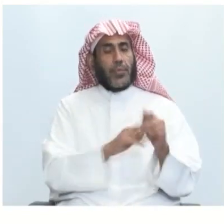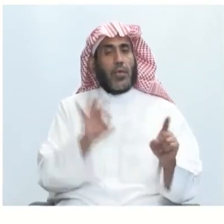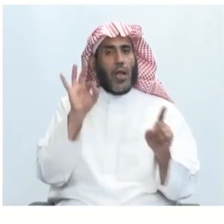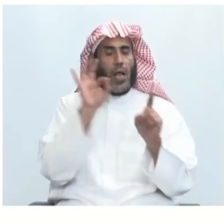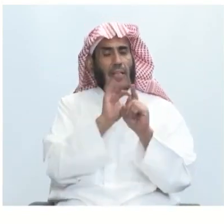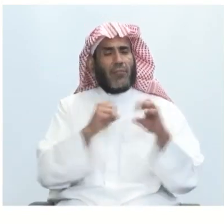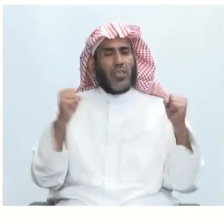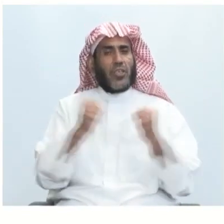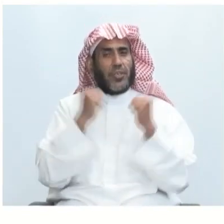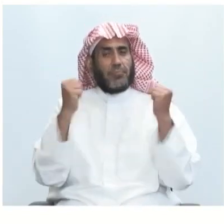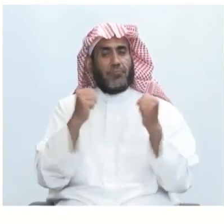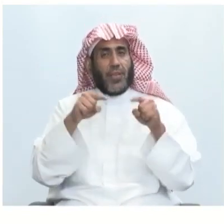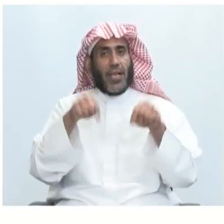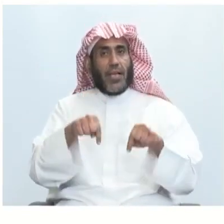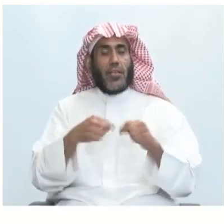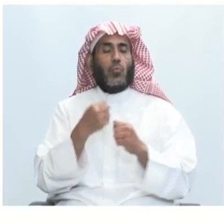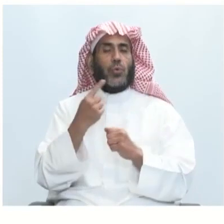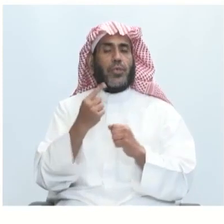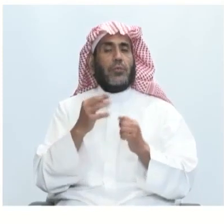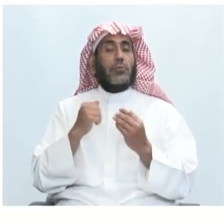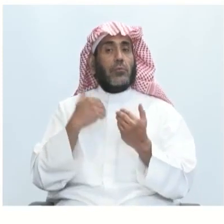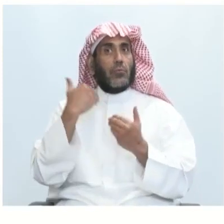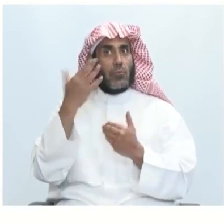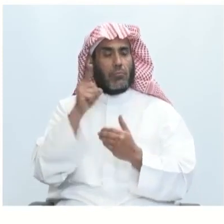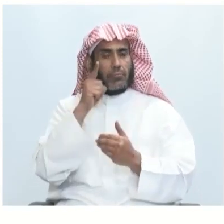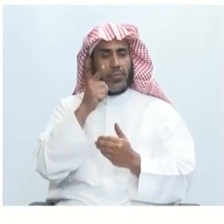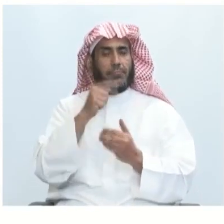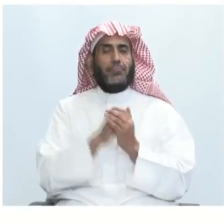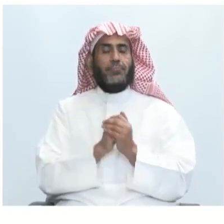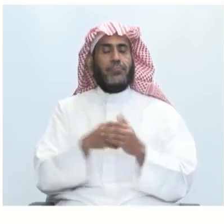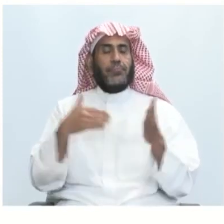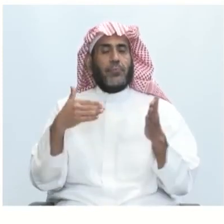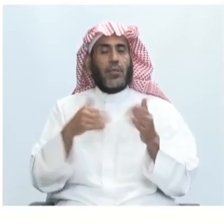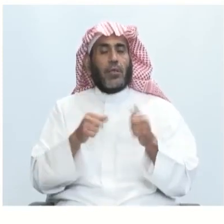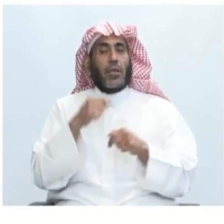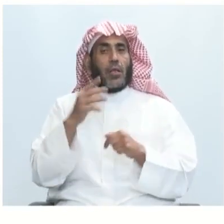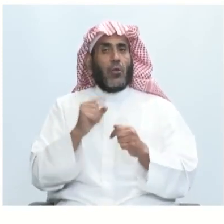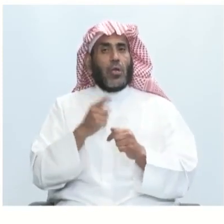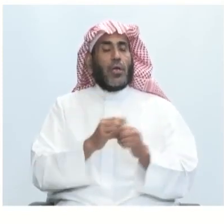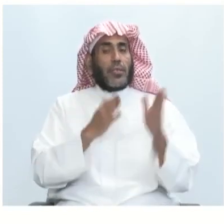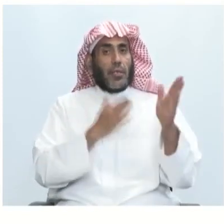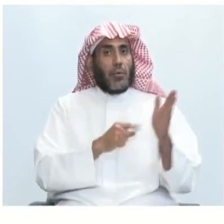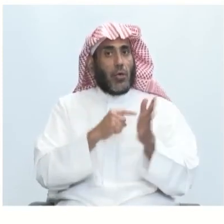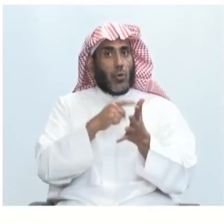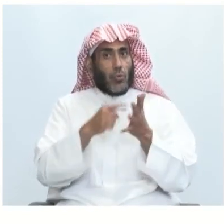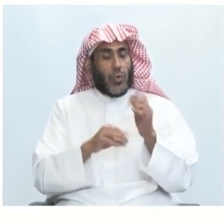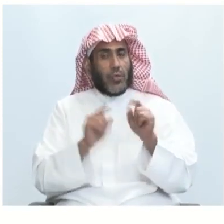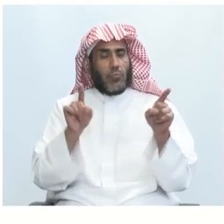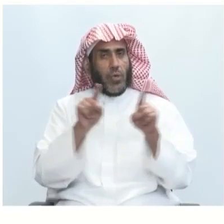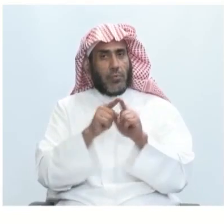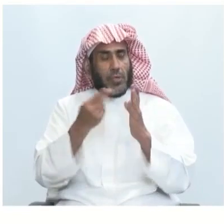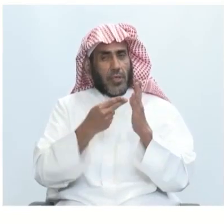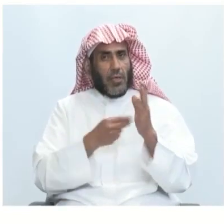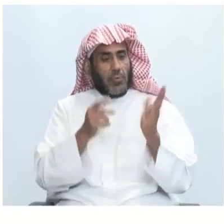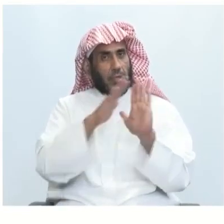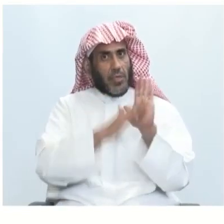التدريبيه في هذه الوحده توقع منك في نهايه هذه الوحده ان تتبع الخطوات مناسبه لكتابه نص علمي